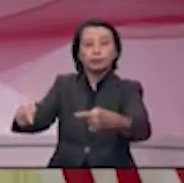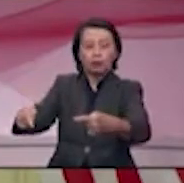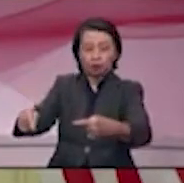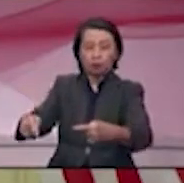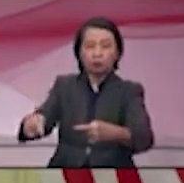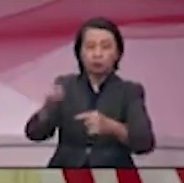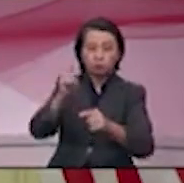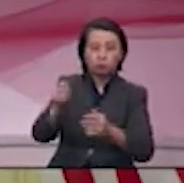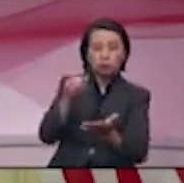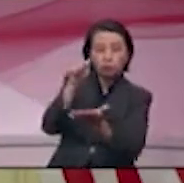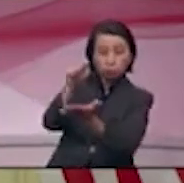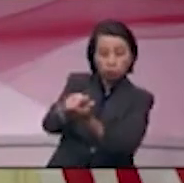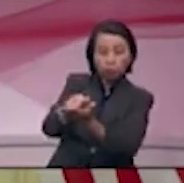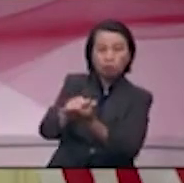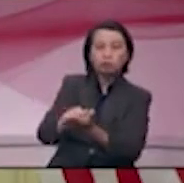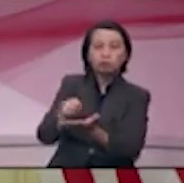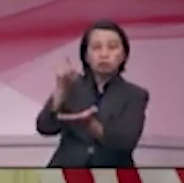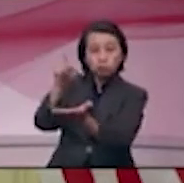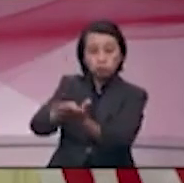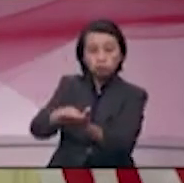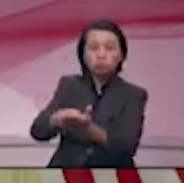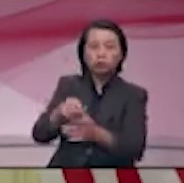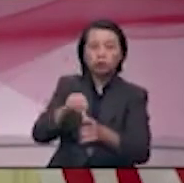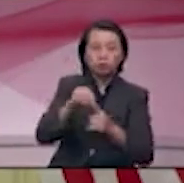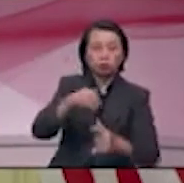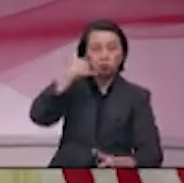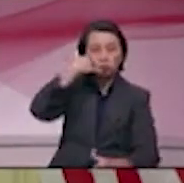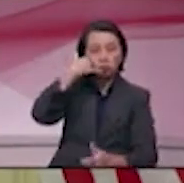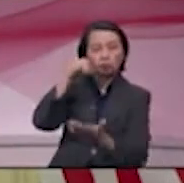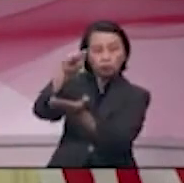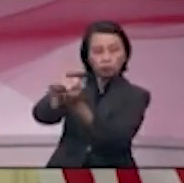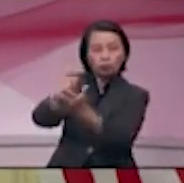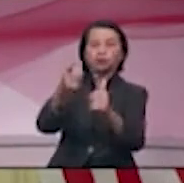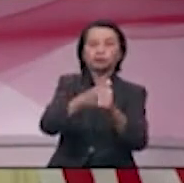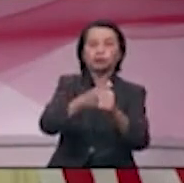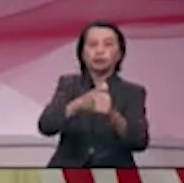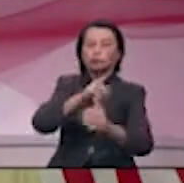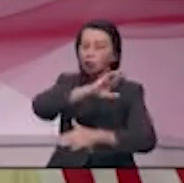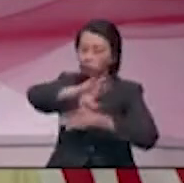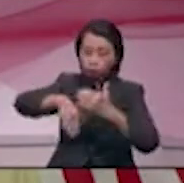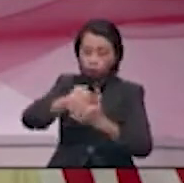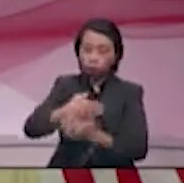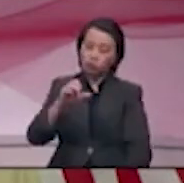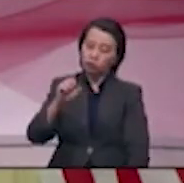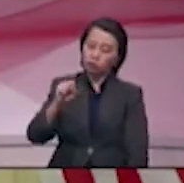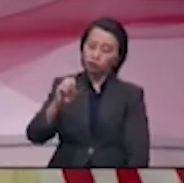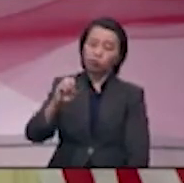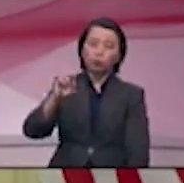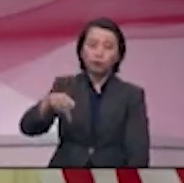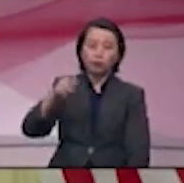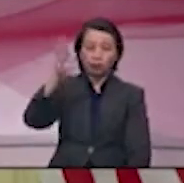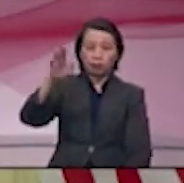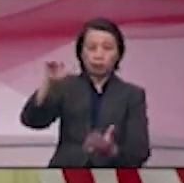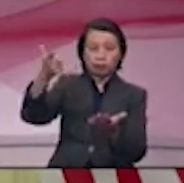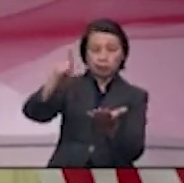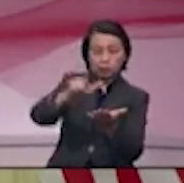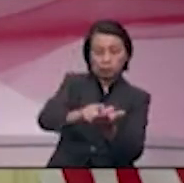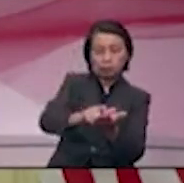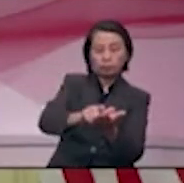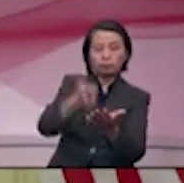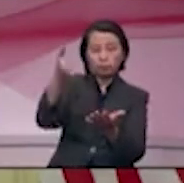yang berkaitan semua shop yang detail akan dimuat naik